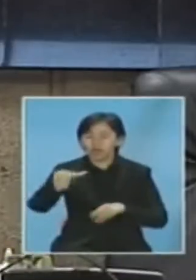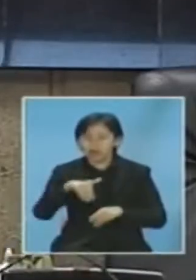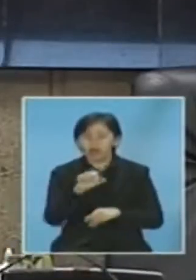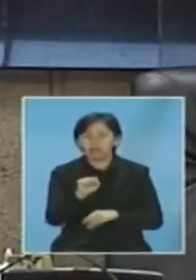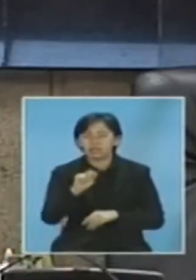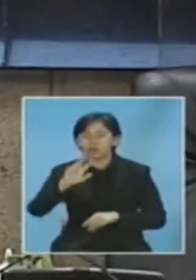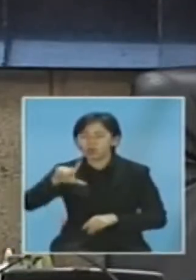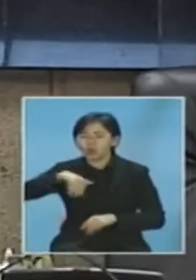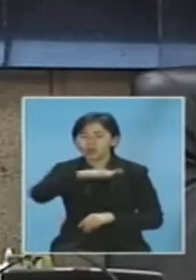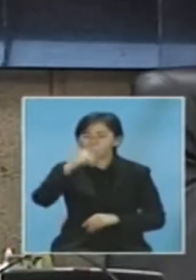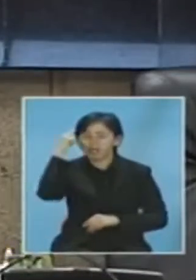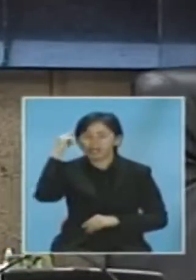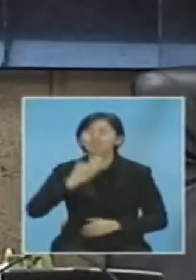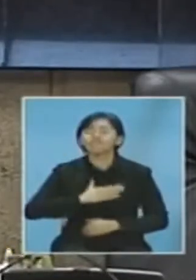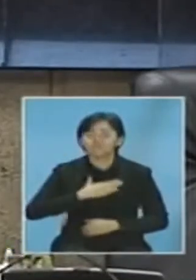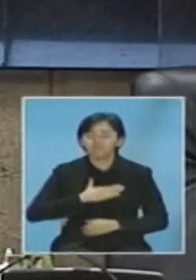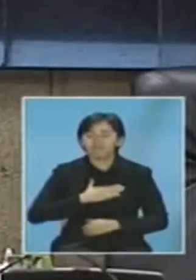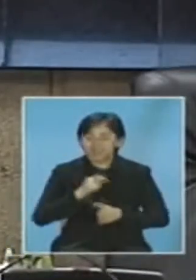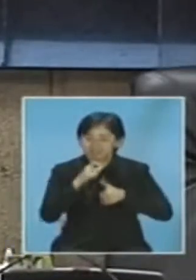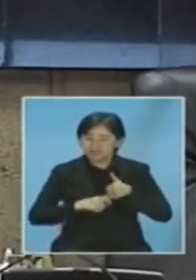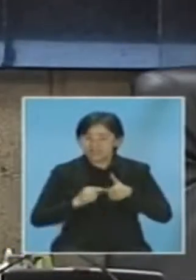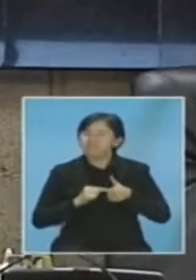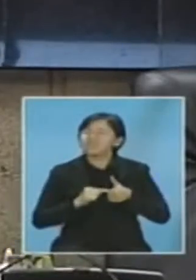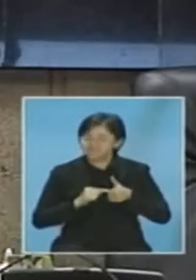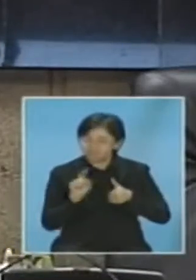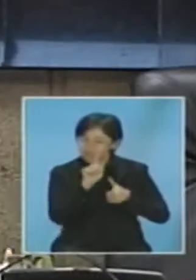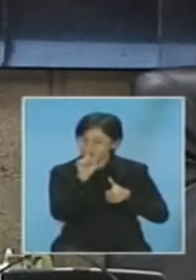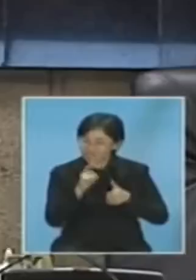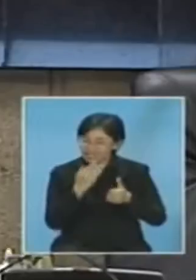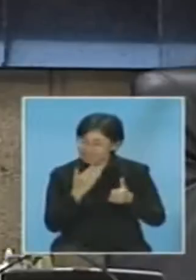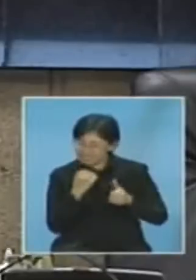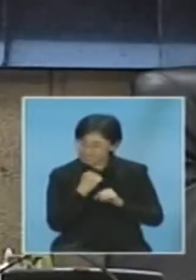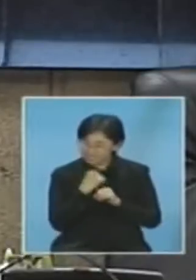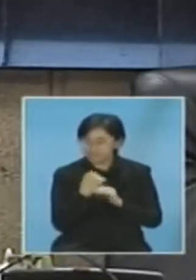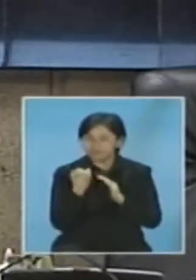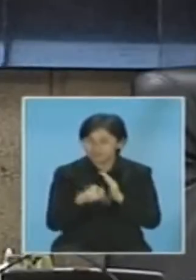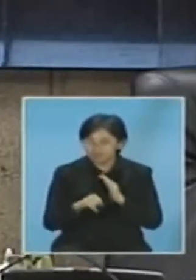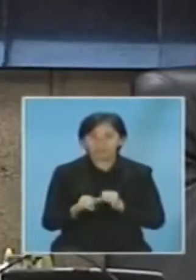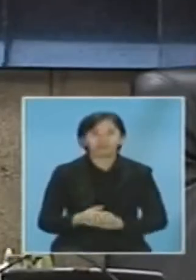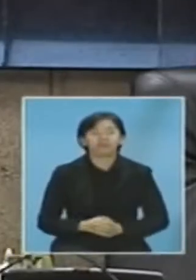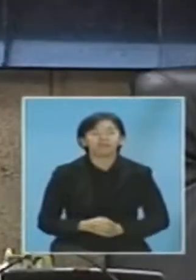ภาเพื่อเห็นว่าดิฉันมีพฤติกรรมส่อไปในทางทุจริตค่ะ